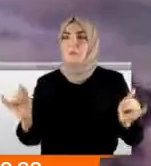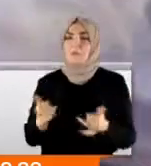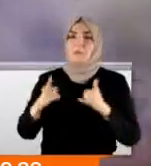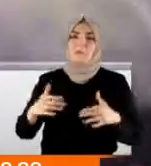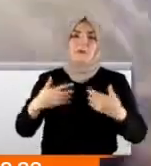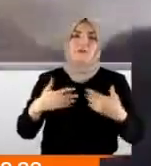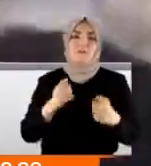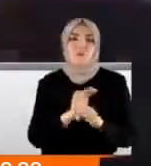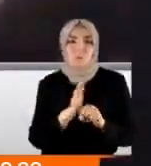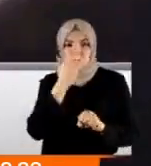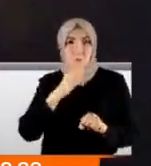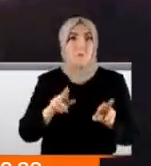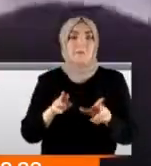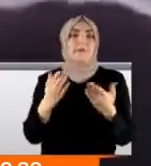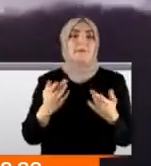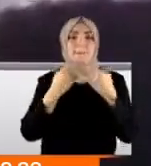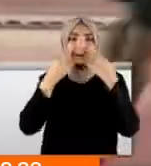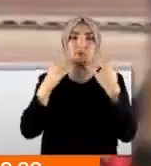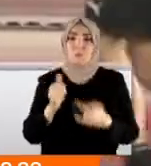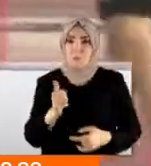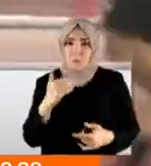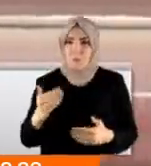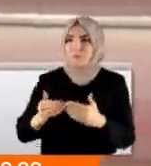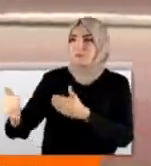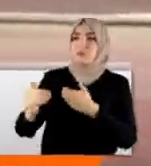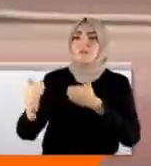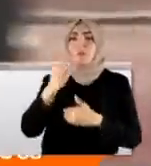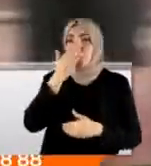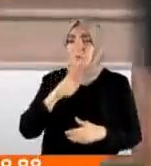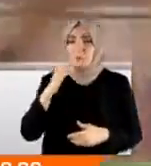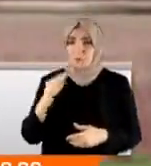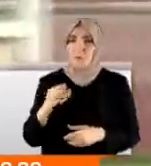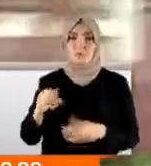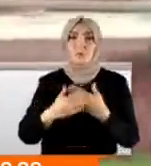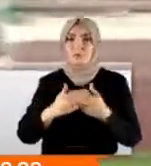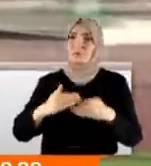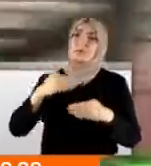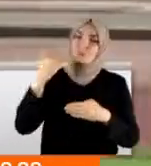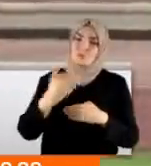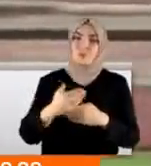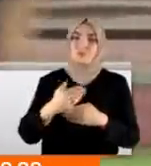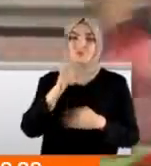Maske ve mesafenin yok sayıldığı gecenin hemen sonrasında ünlü futbolcunun testi pozitif çıktı.